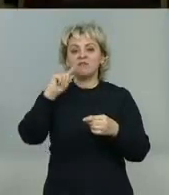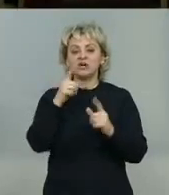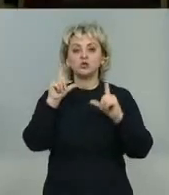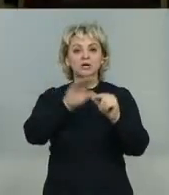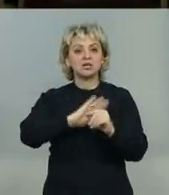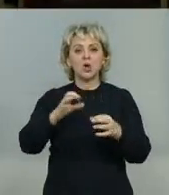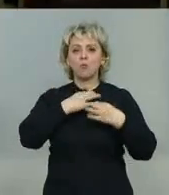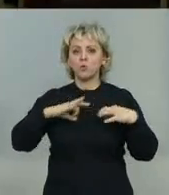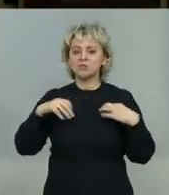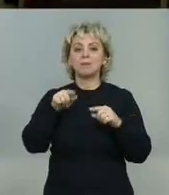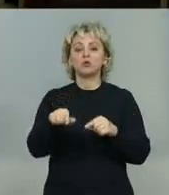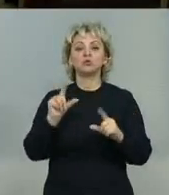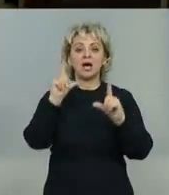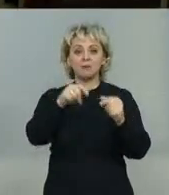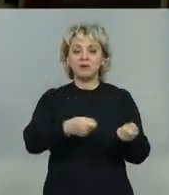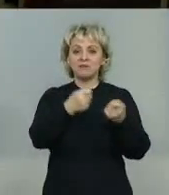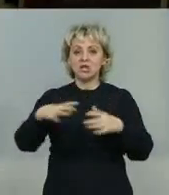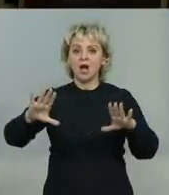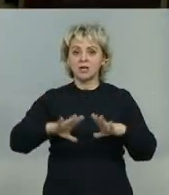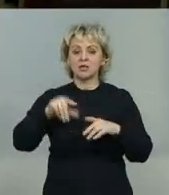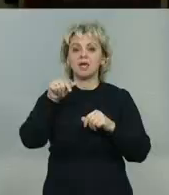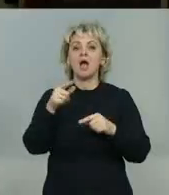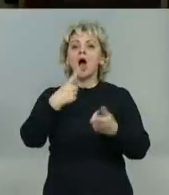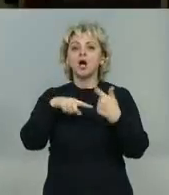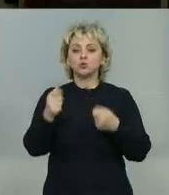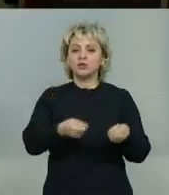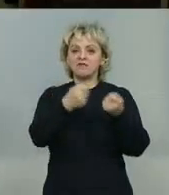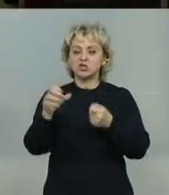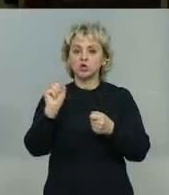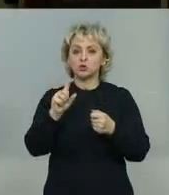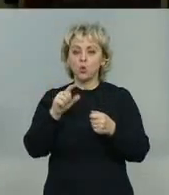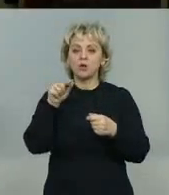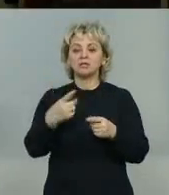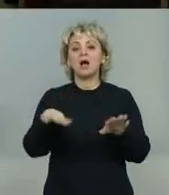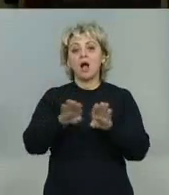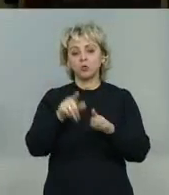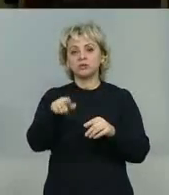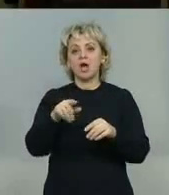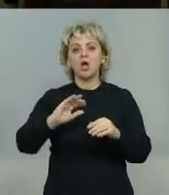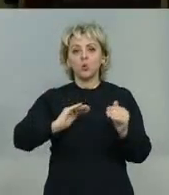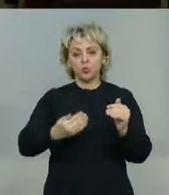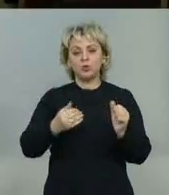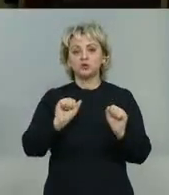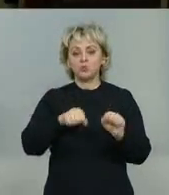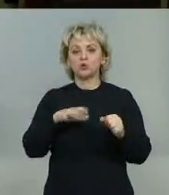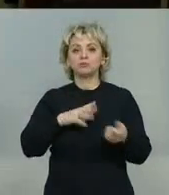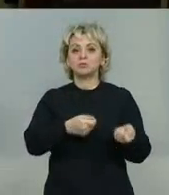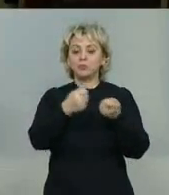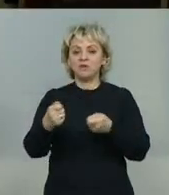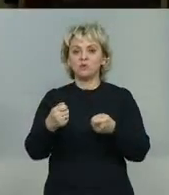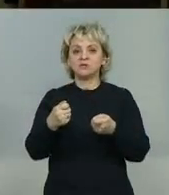ездили не за бусами, туда гоняли коней, а оттуда везли золото. Ну вот какой-то купец, так сказать, там,